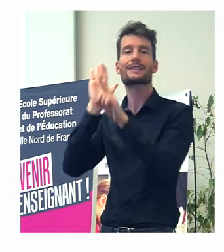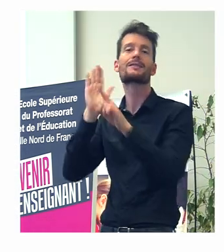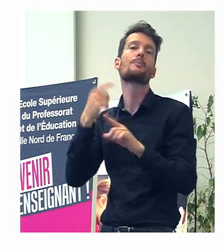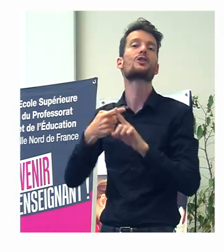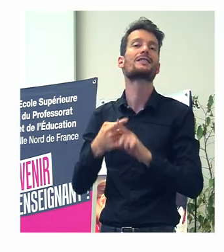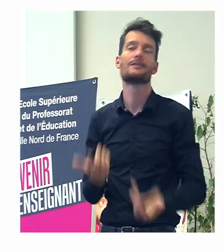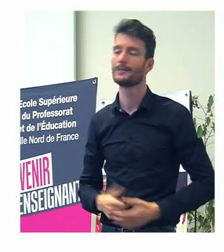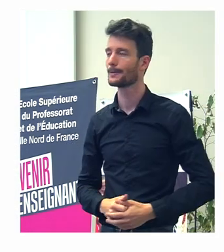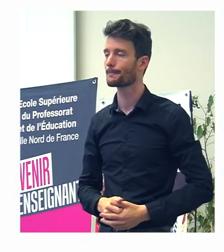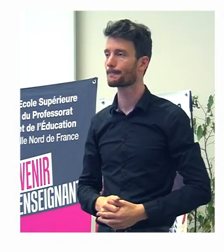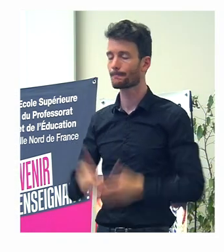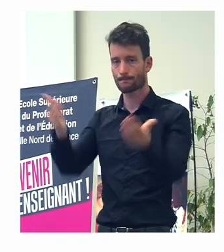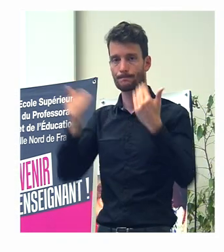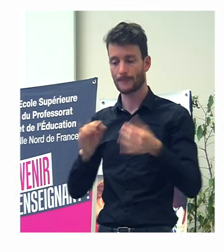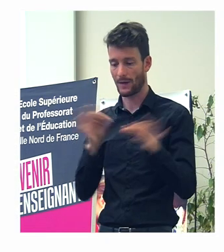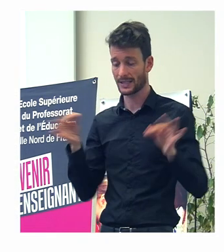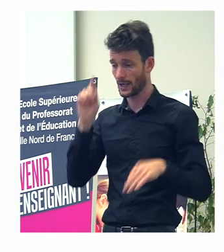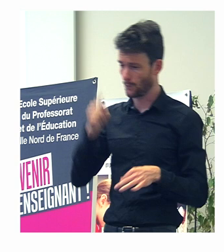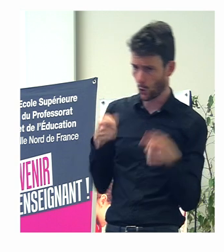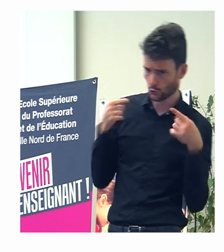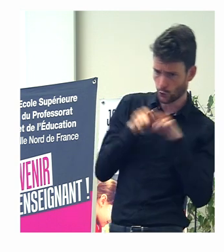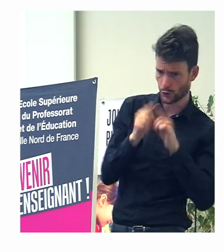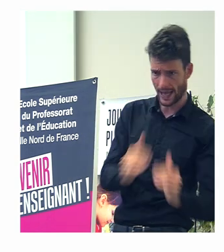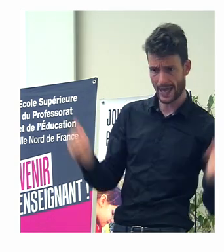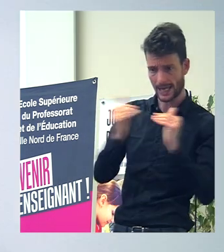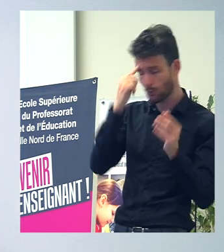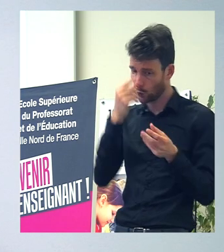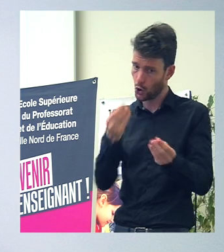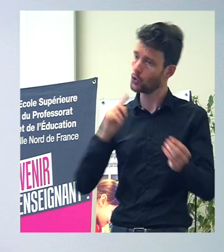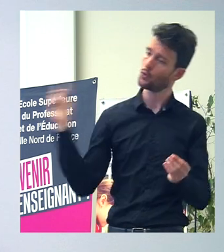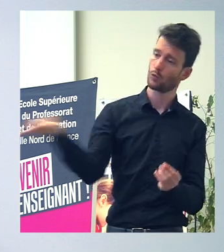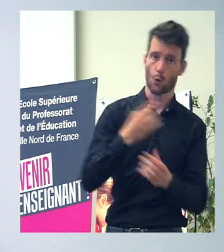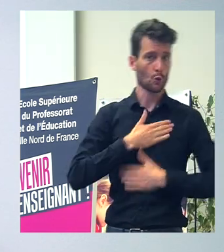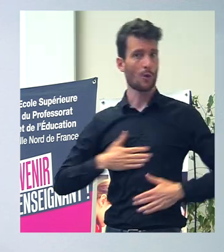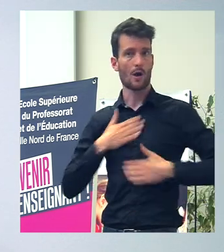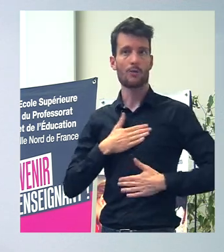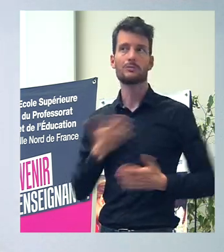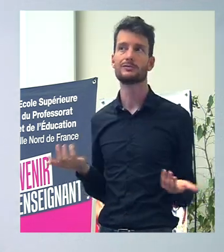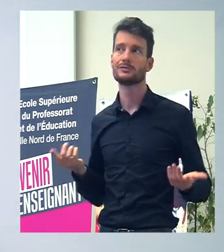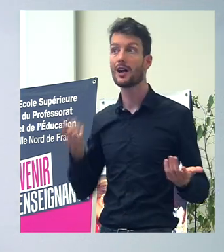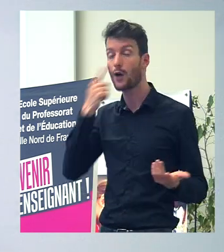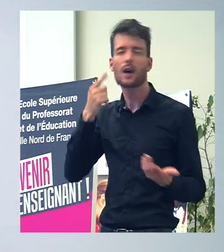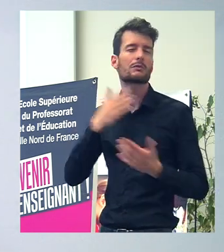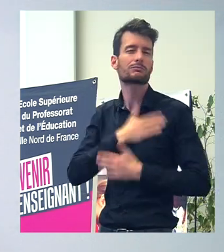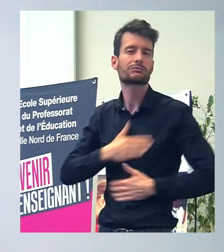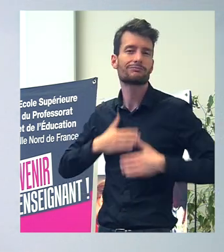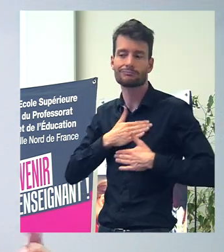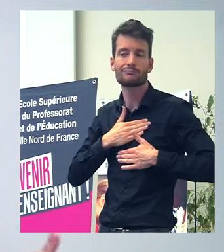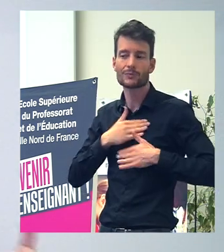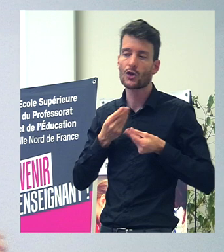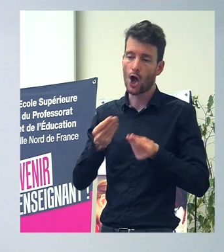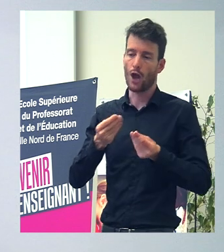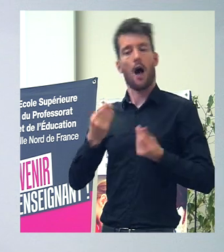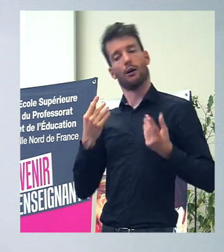Il faut être juste et égal de manière à contenter tout le monde. Donc là, il y a l'idée du contentement. Ça